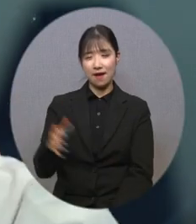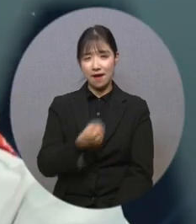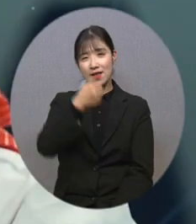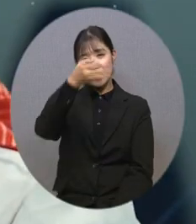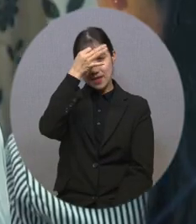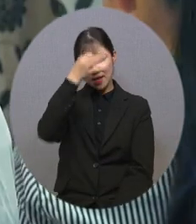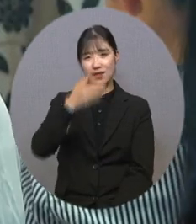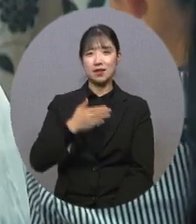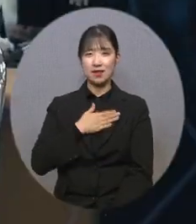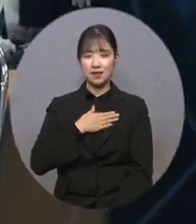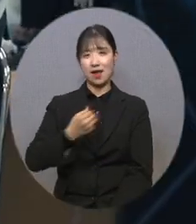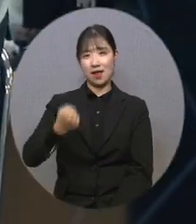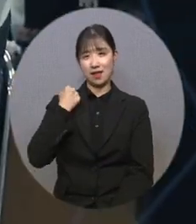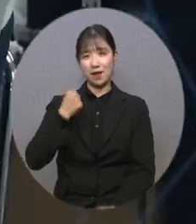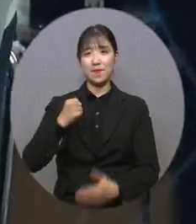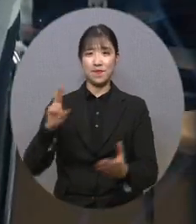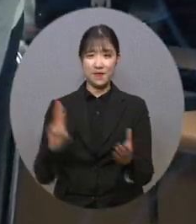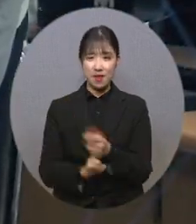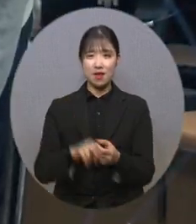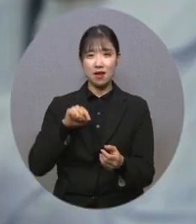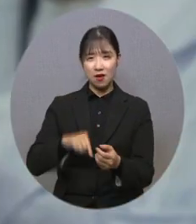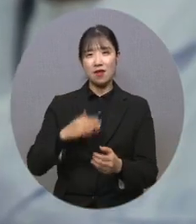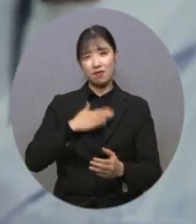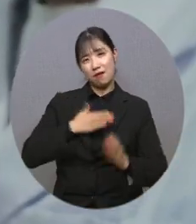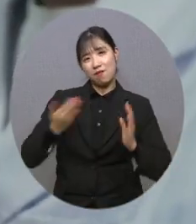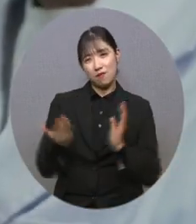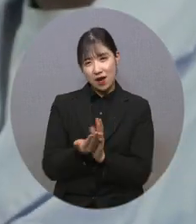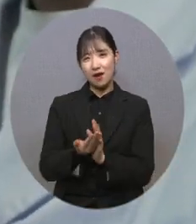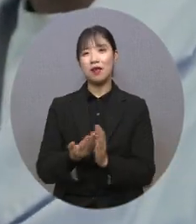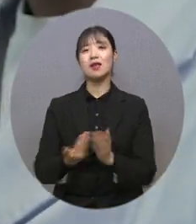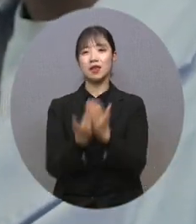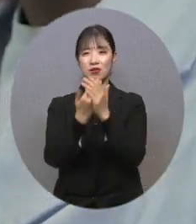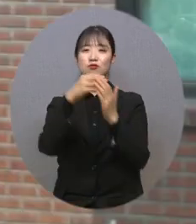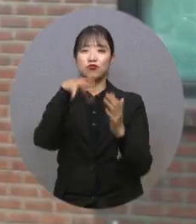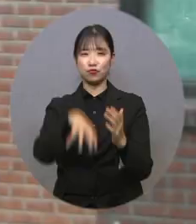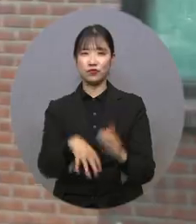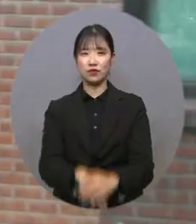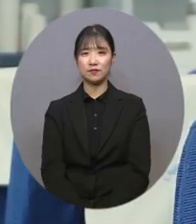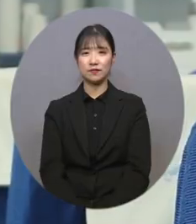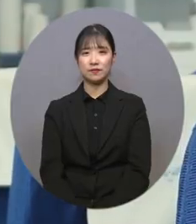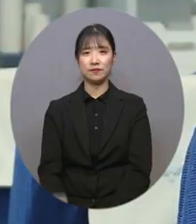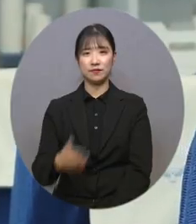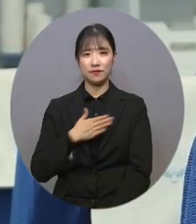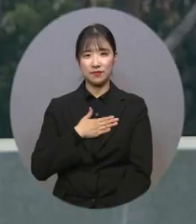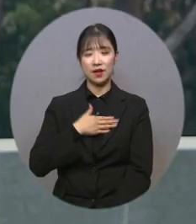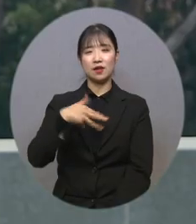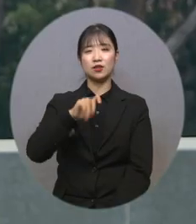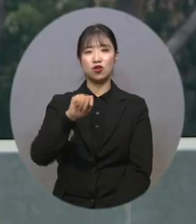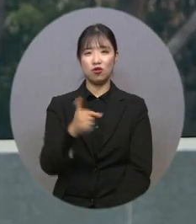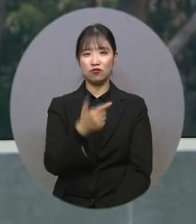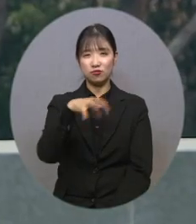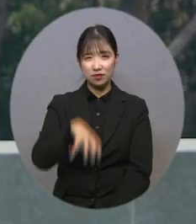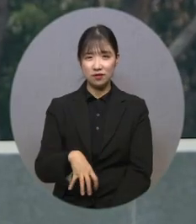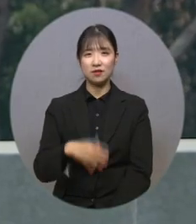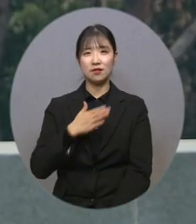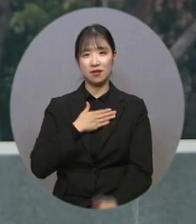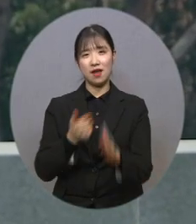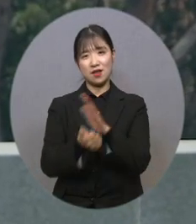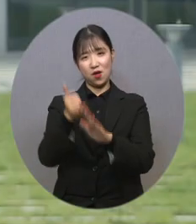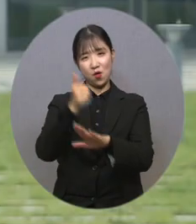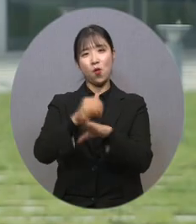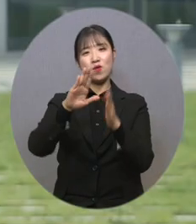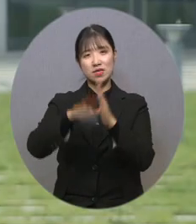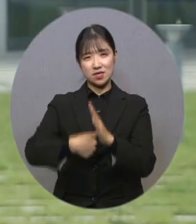재능을, 나의 잠재력을 나에게 맞게 키워주는 곳. 나는 청운에서 나의 성공시대를